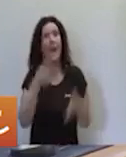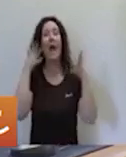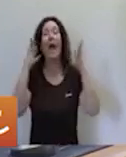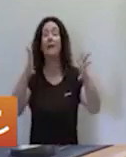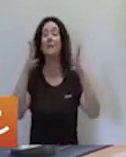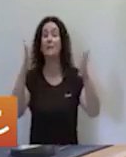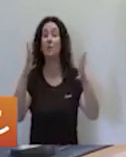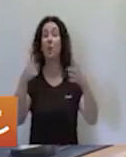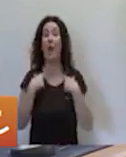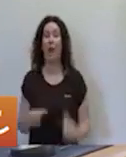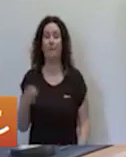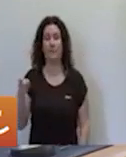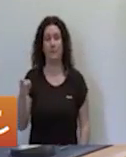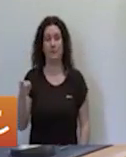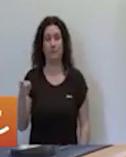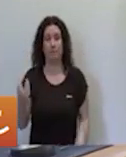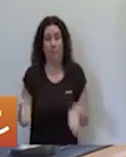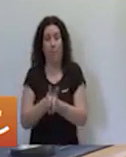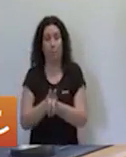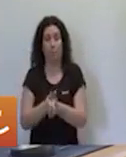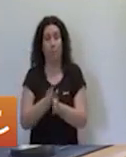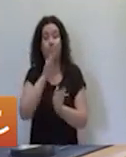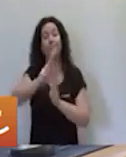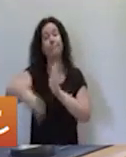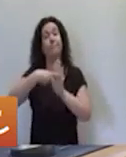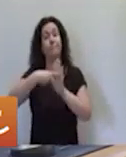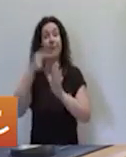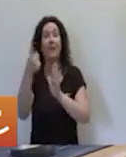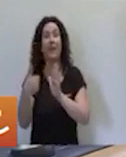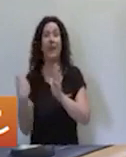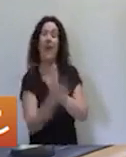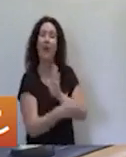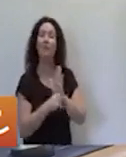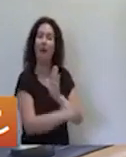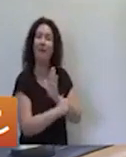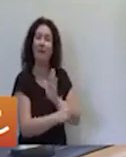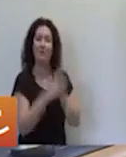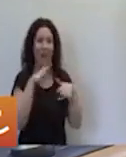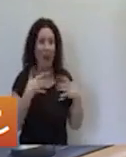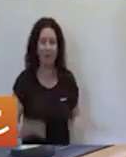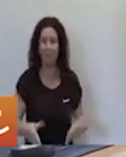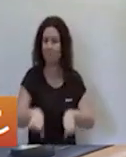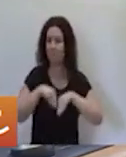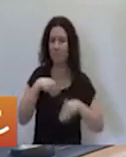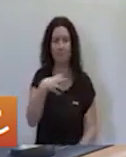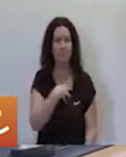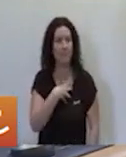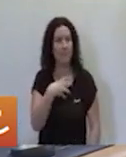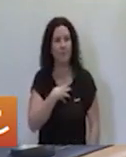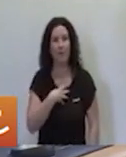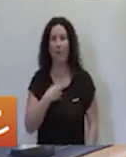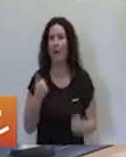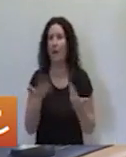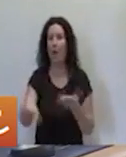del senyor Camps i està en la llista de la Gürtel com a receptor de regals. Jo és que crec que avui en dia és inacceptable que un senyor que rebia regals de la